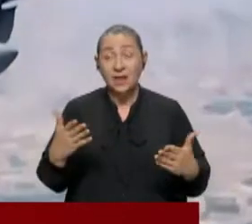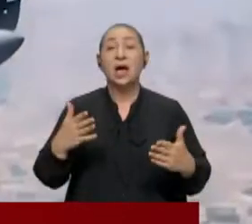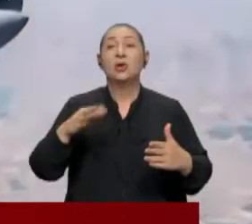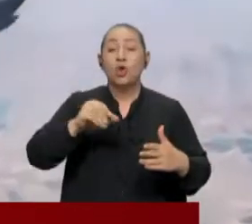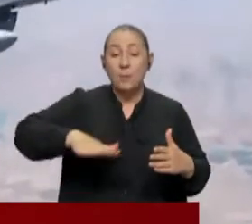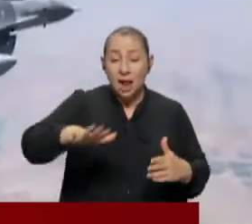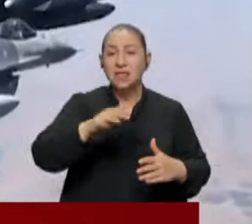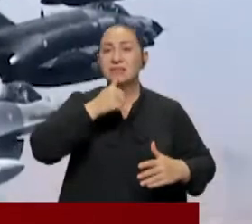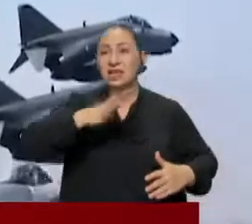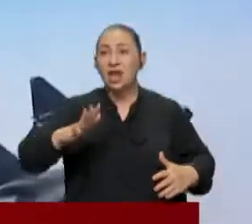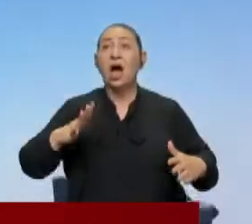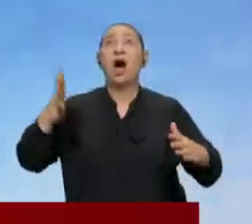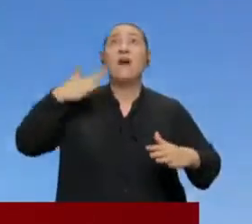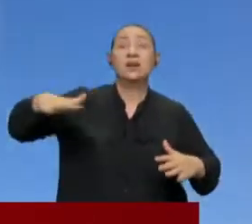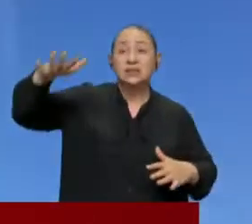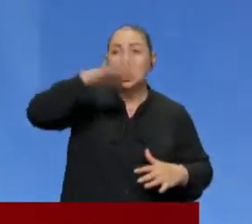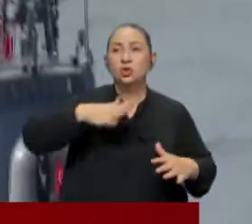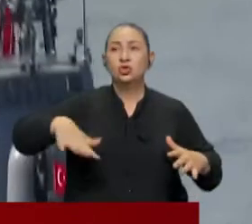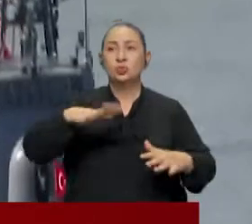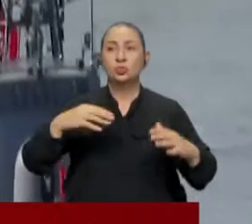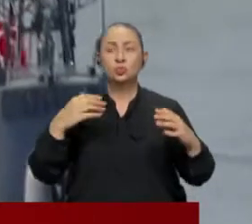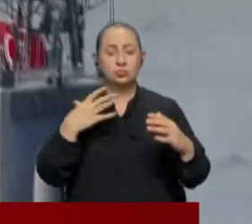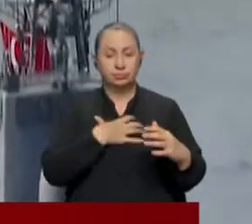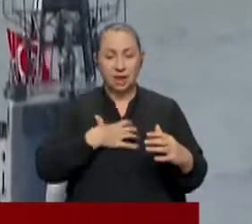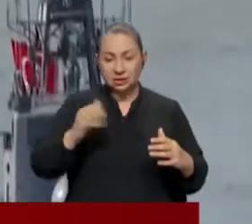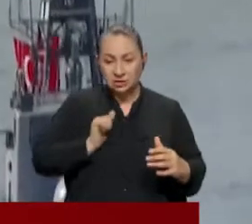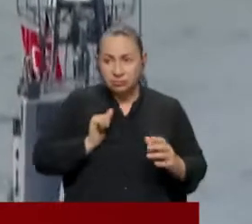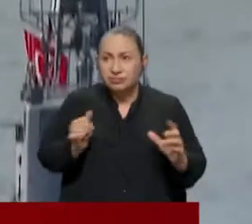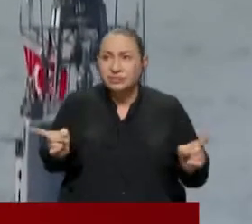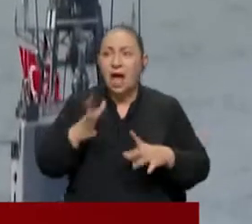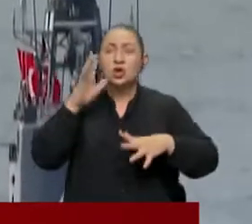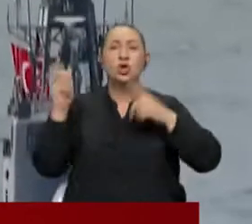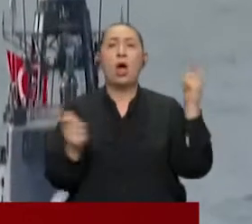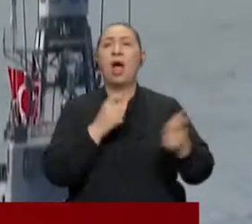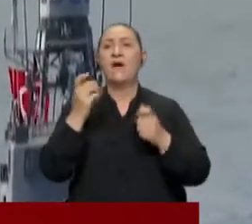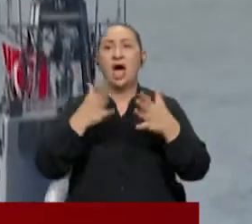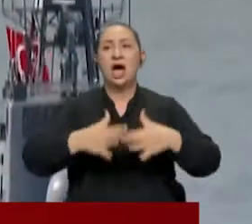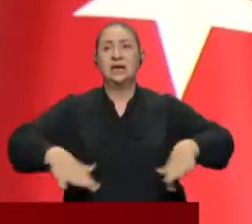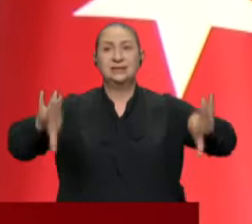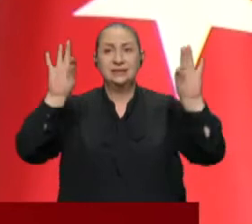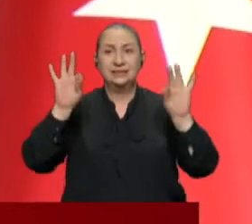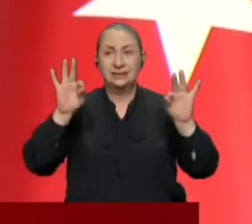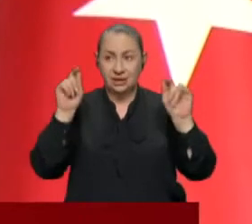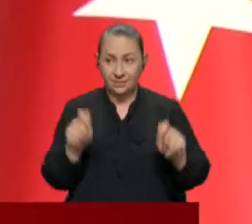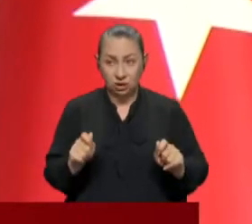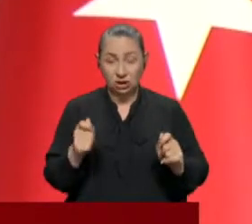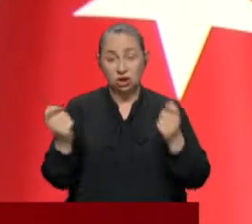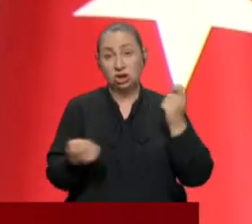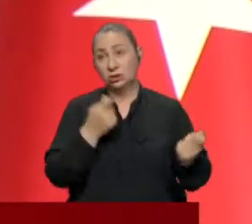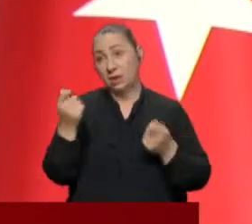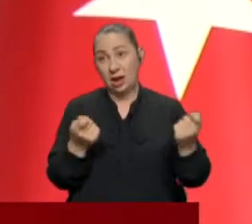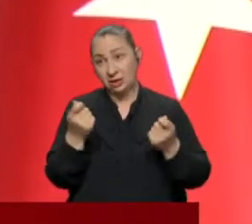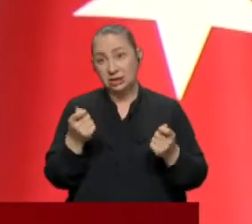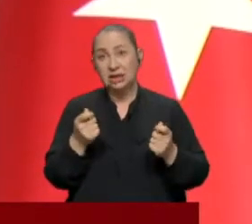karasıyla, deniziyle, havasıyla tüm kuvvetlerimizi her türlü göreve hazır hale getirecek